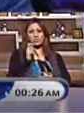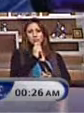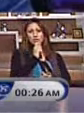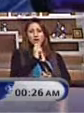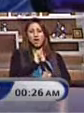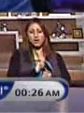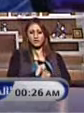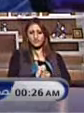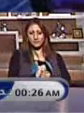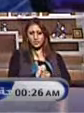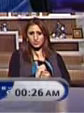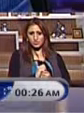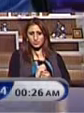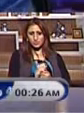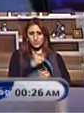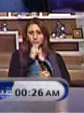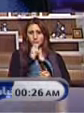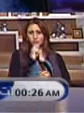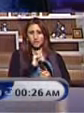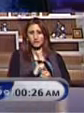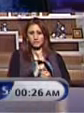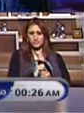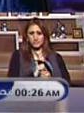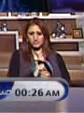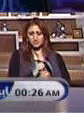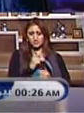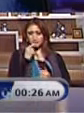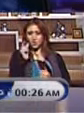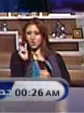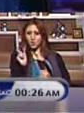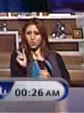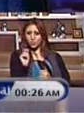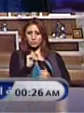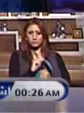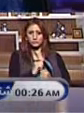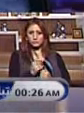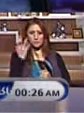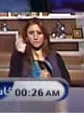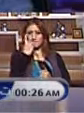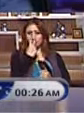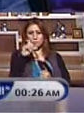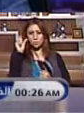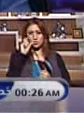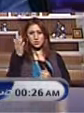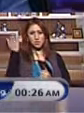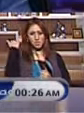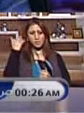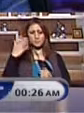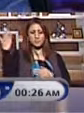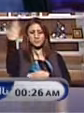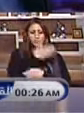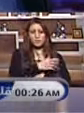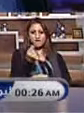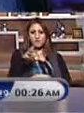بكر ما ابو ذر لم يكن ضعيفا كان ضعيف من جزء ابو ذر في الجاهليه كان قاطع طريق